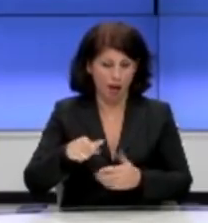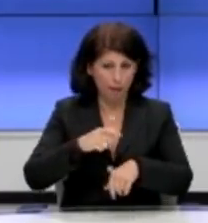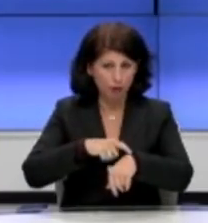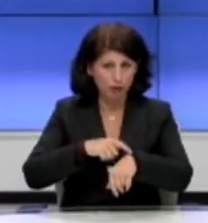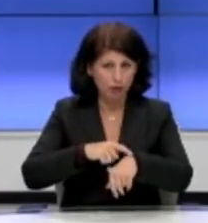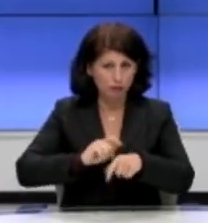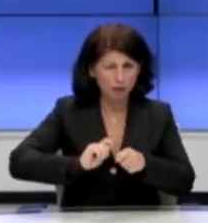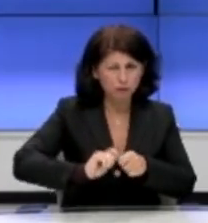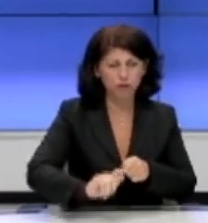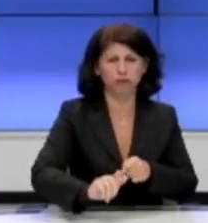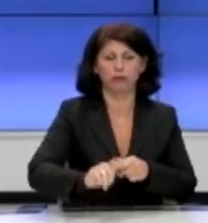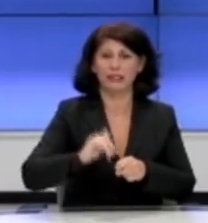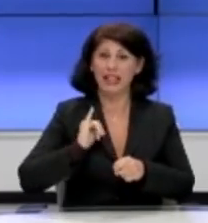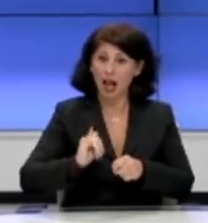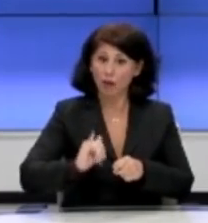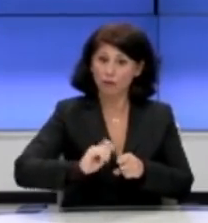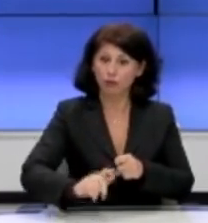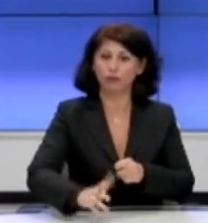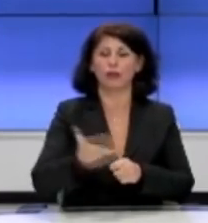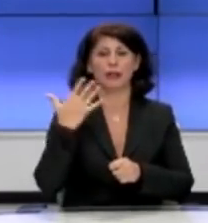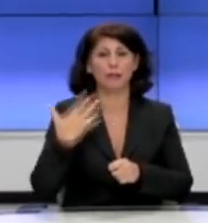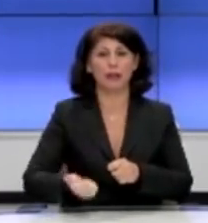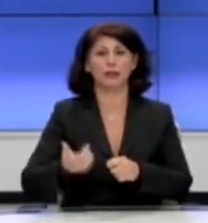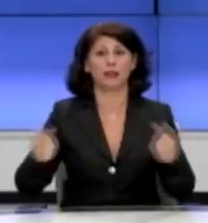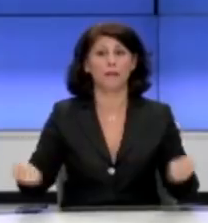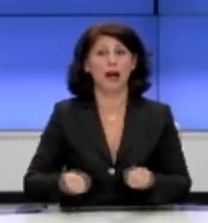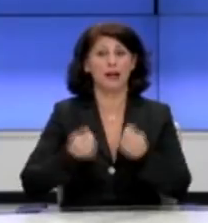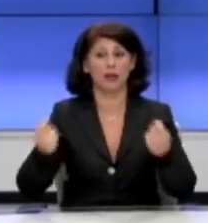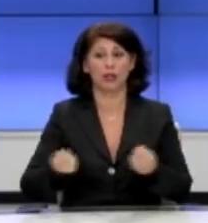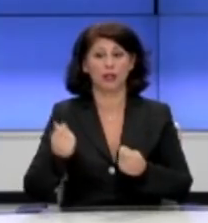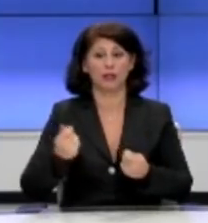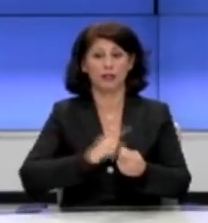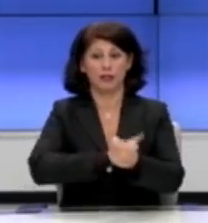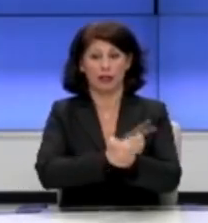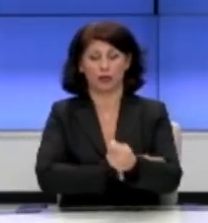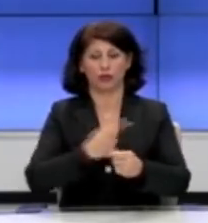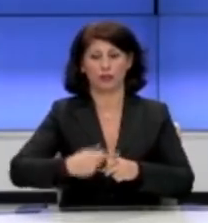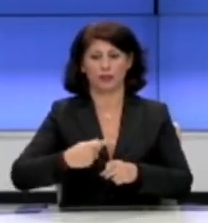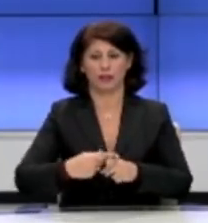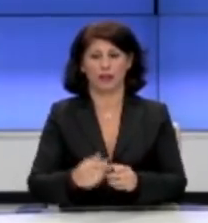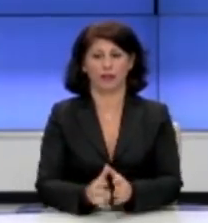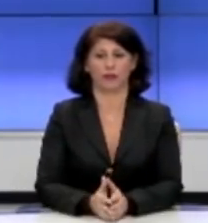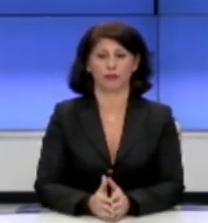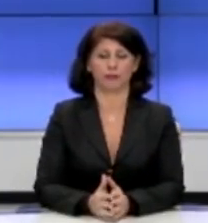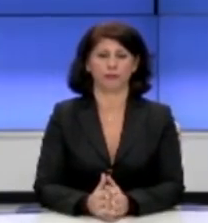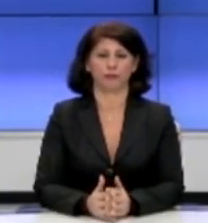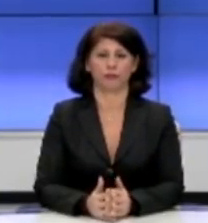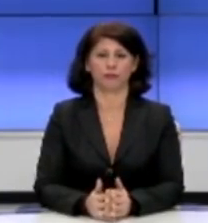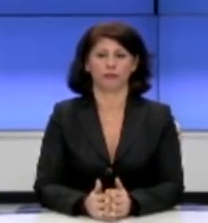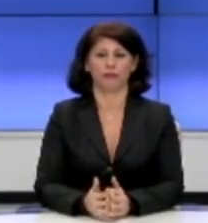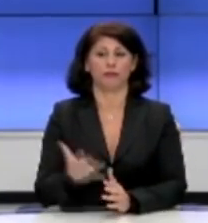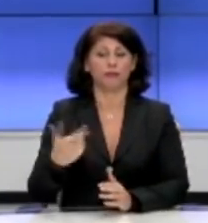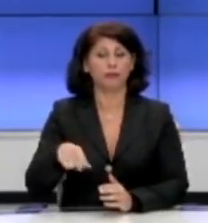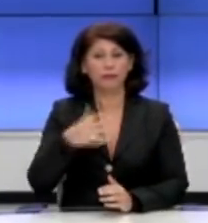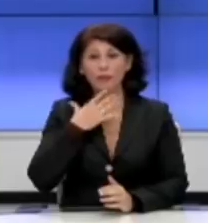υπονομεύσατε και εξακολουθείτε να υπονομεύετε υπαρκτές παραγωγικές δυνατότητες της χώρας μας. Και είναι από